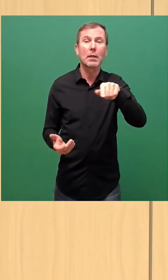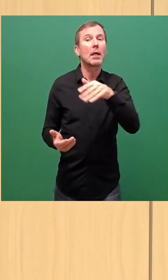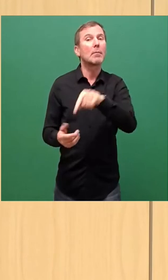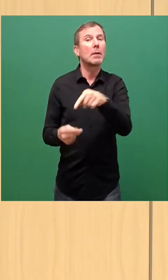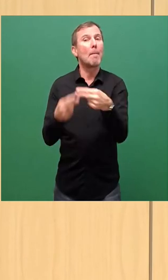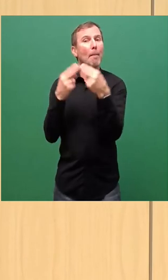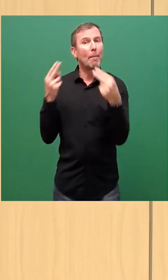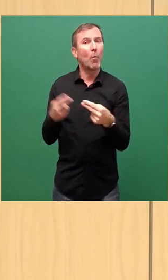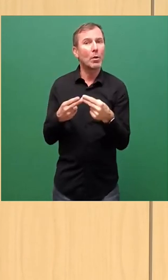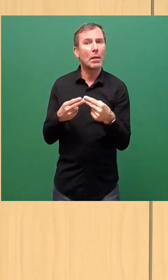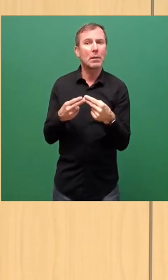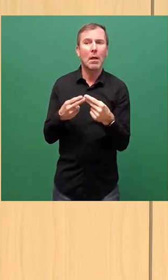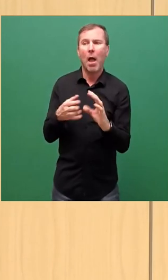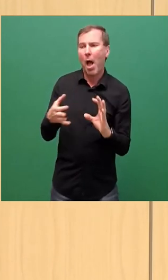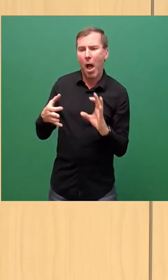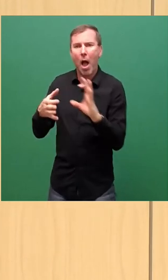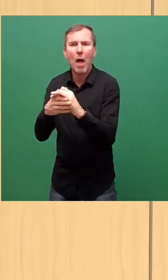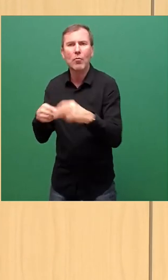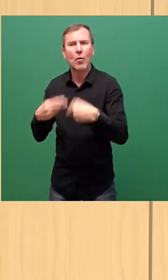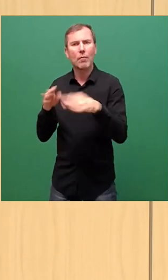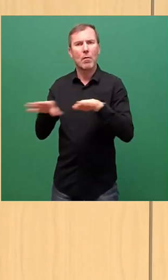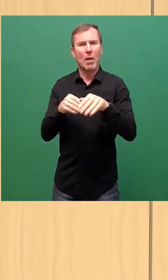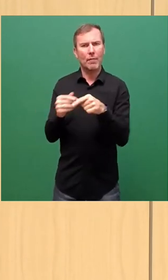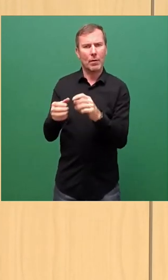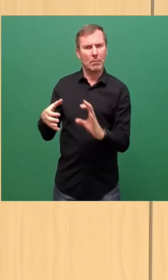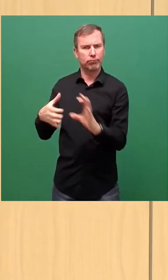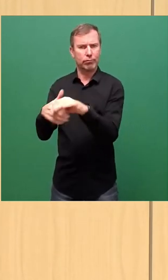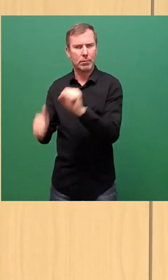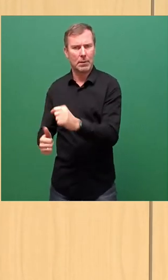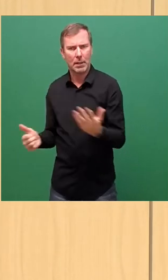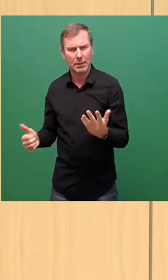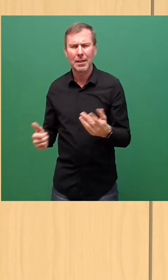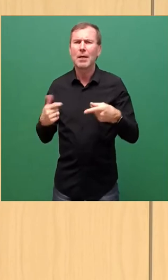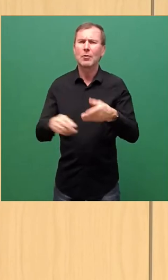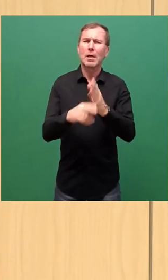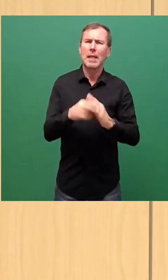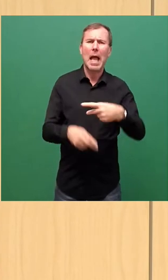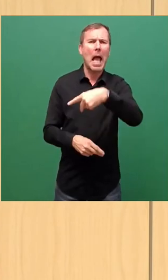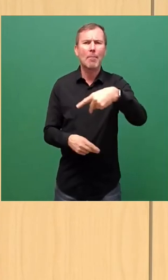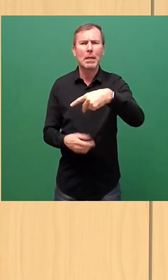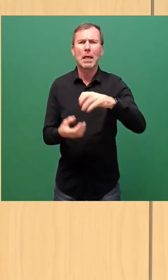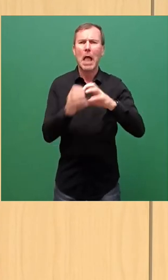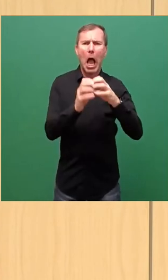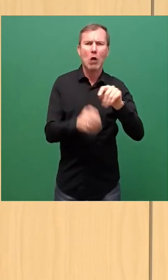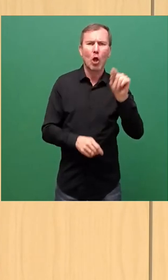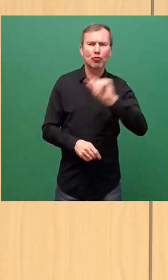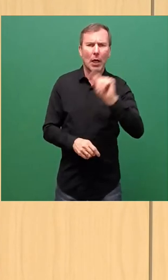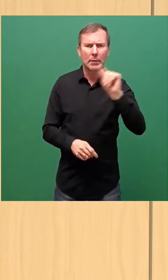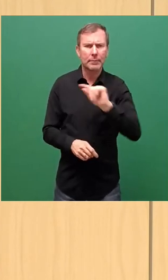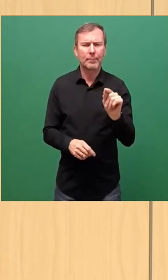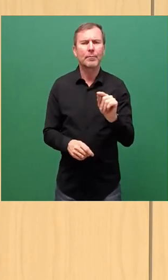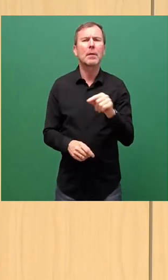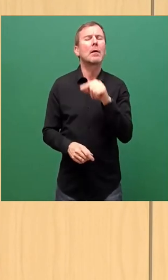an den öffentlichen Nahverkehr angeschlossen werden können. Und wir haben gerade in den Stadtteilen Pieschen und Klotsche einen